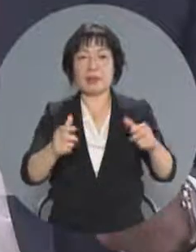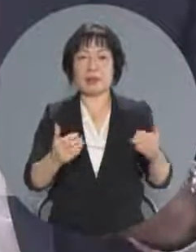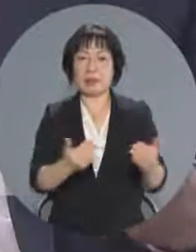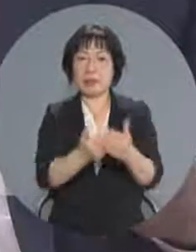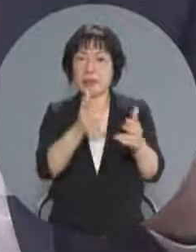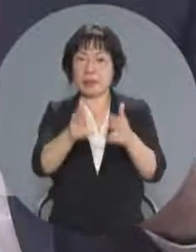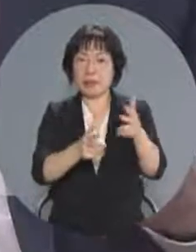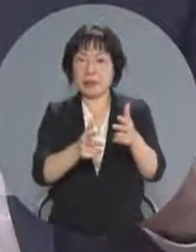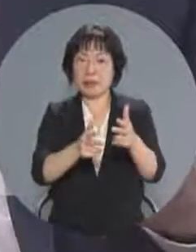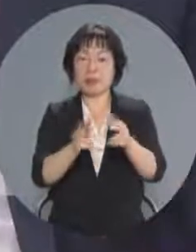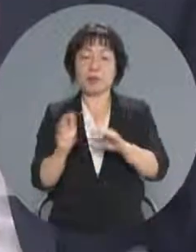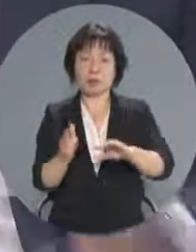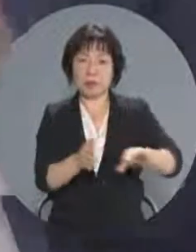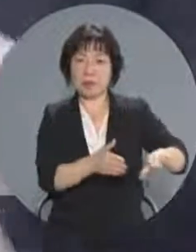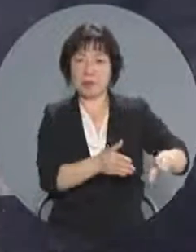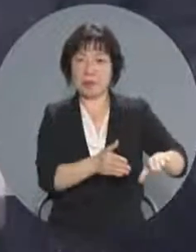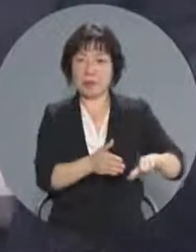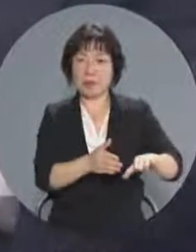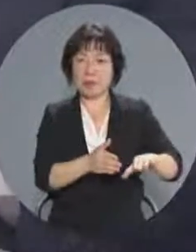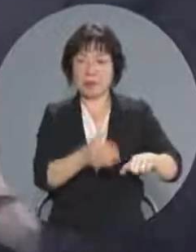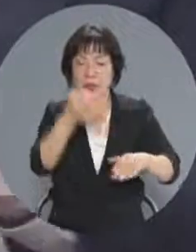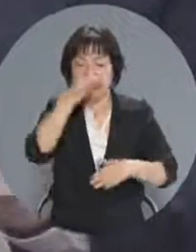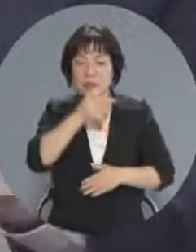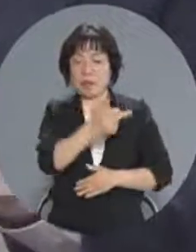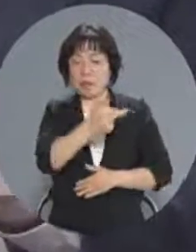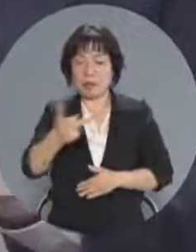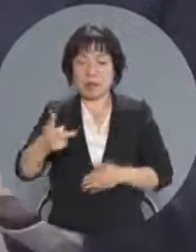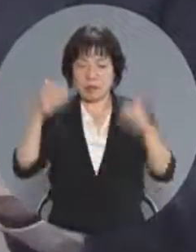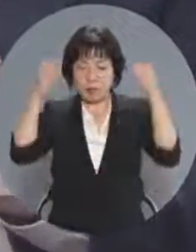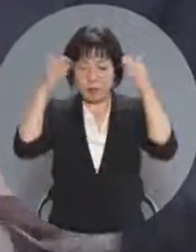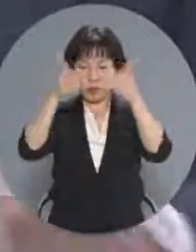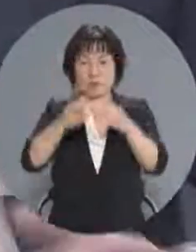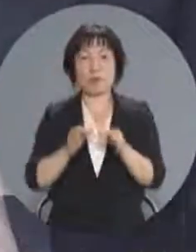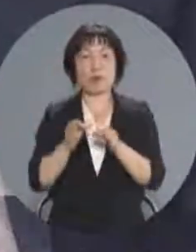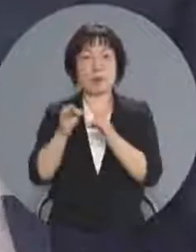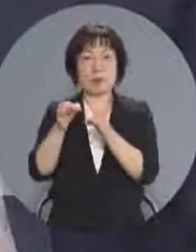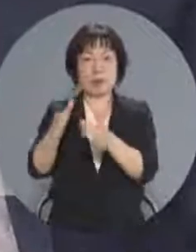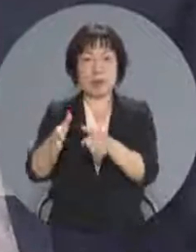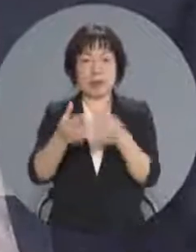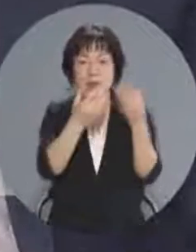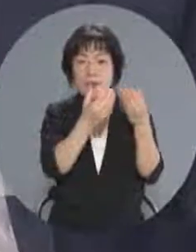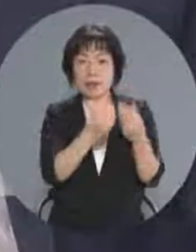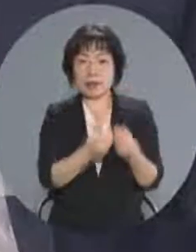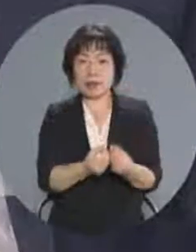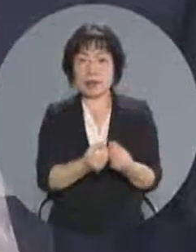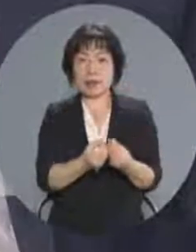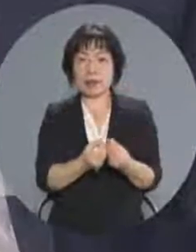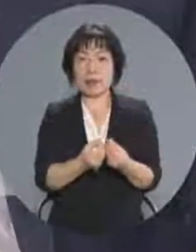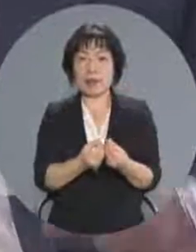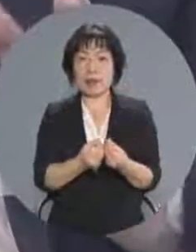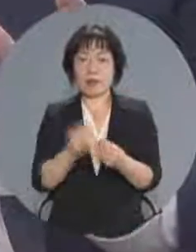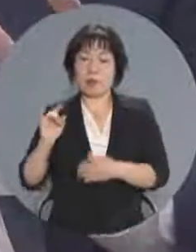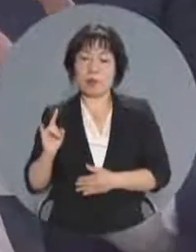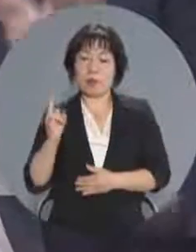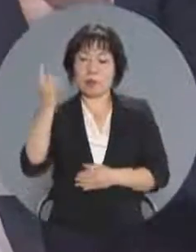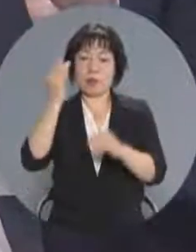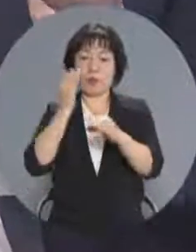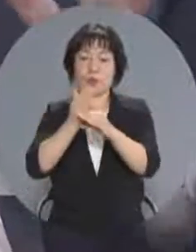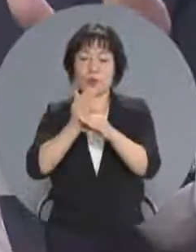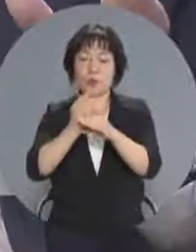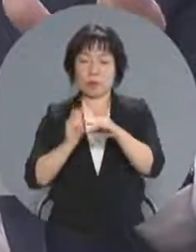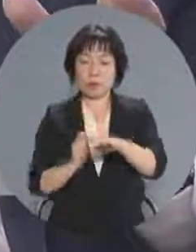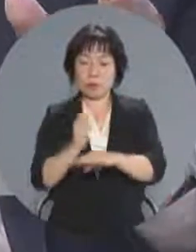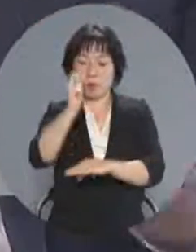사업은 지향하려 생산적인 곳에 예산을 투입한다 예를 들면은 우리 드론 중심도시